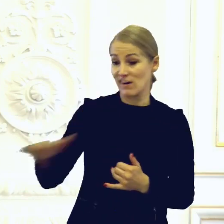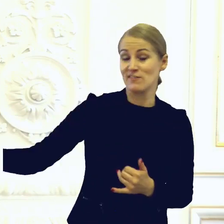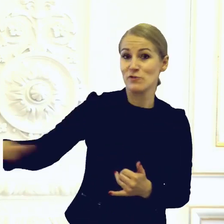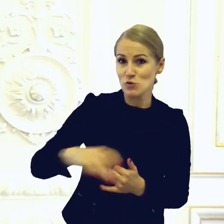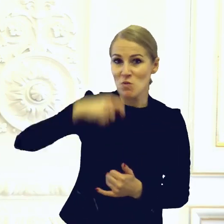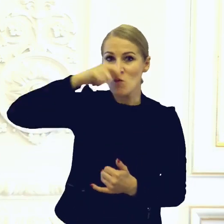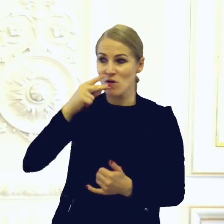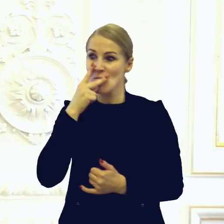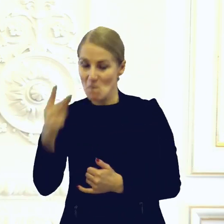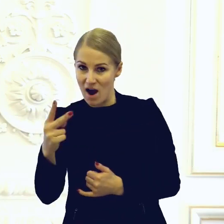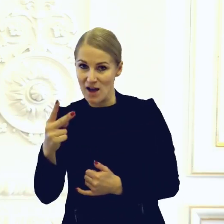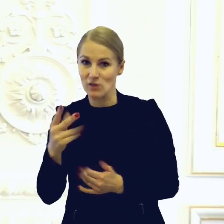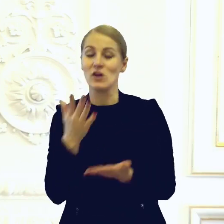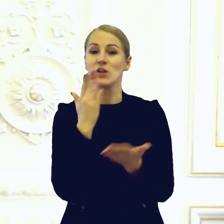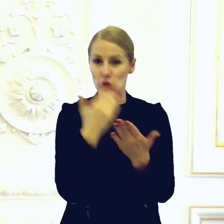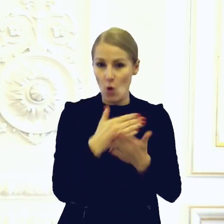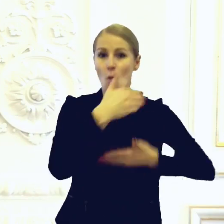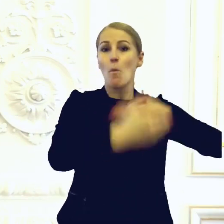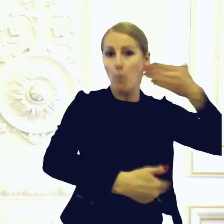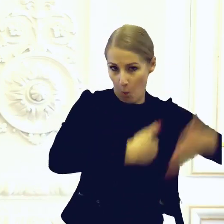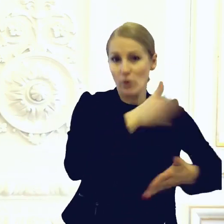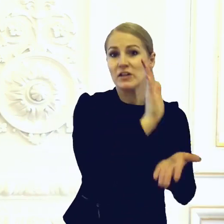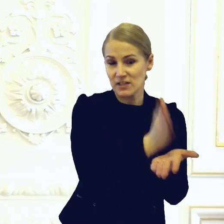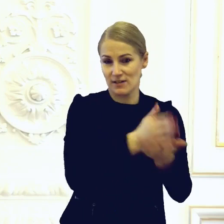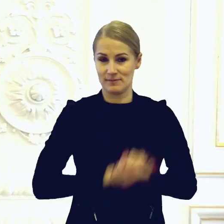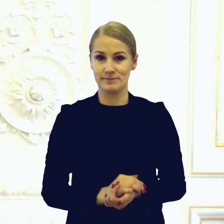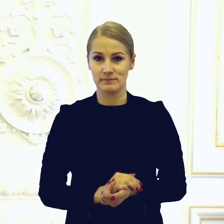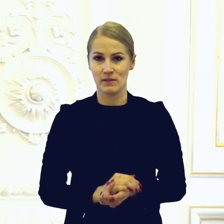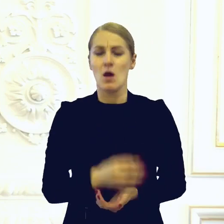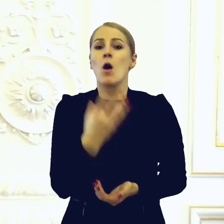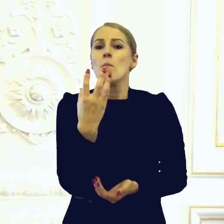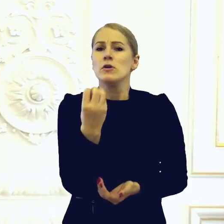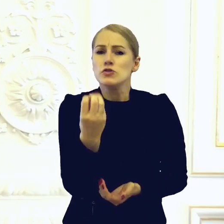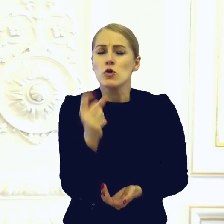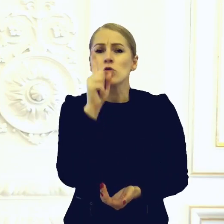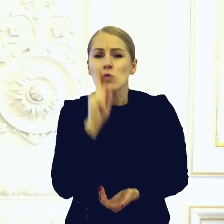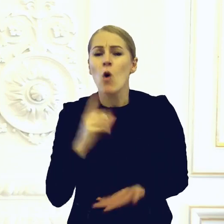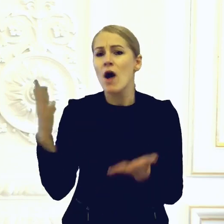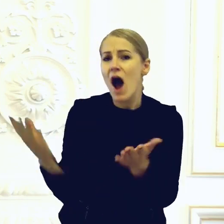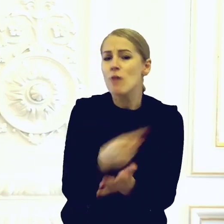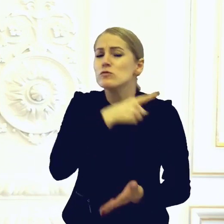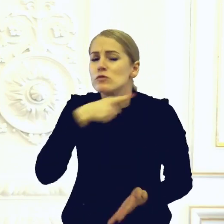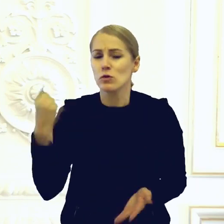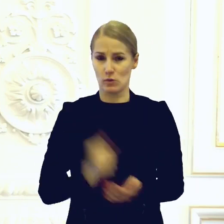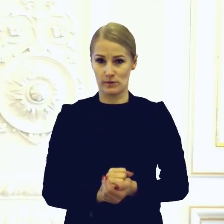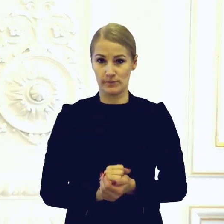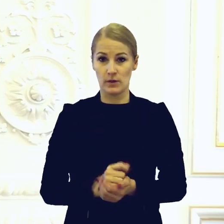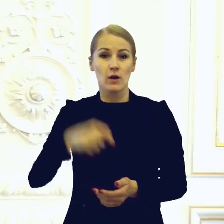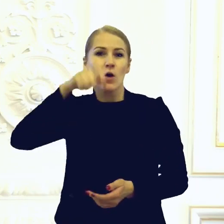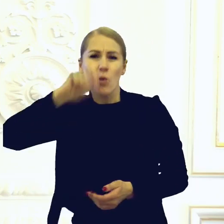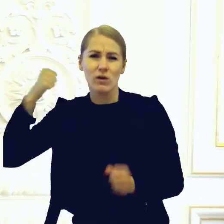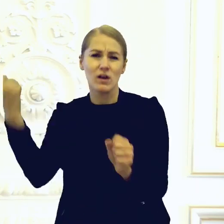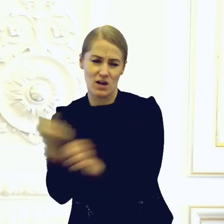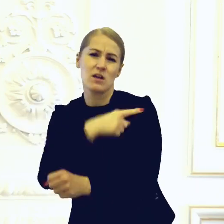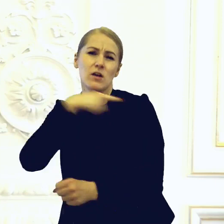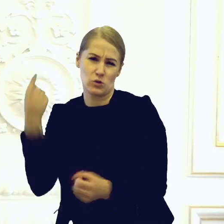visuomeniai. Tačiau, žinoma, mes norime dar daugiau. Pirmiausia, Ukrainai reikia dar daugiau.